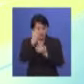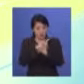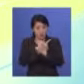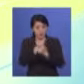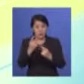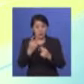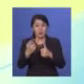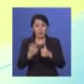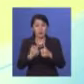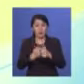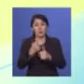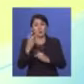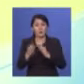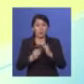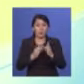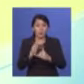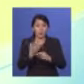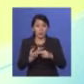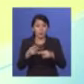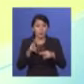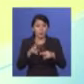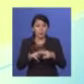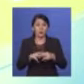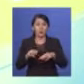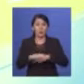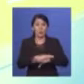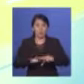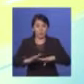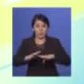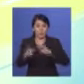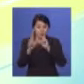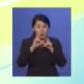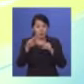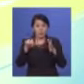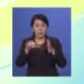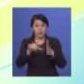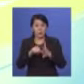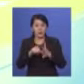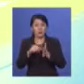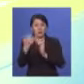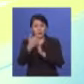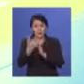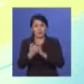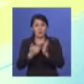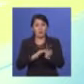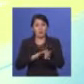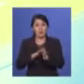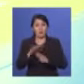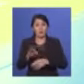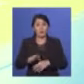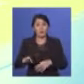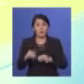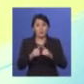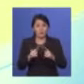Қазақстан іс-қимыл кезеңі атты жолдауы талқыға түсті. Бұл ретте қоғамдық кеңестің мүшелері тапсырмаларды жүзеге асыру аясында